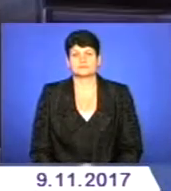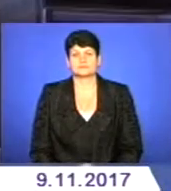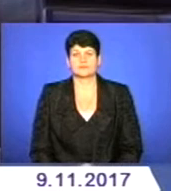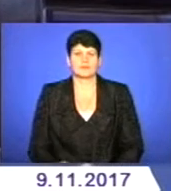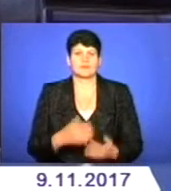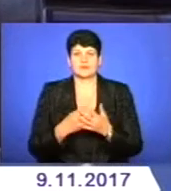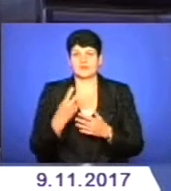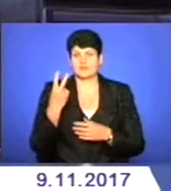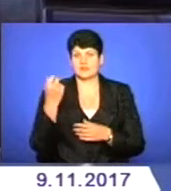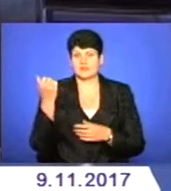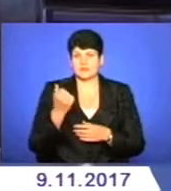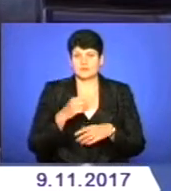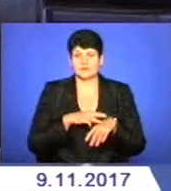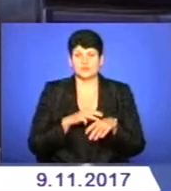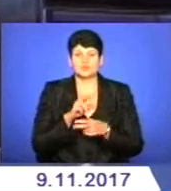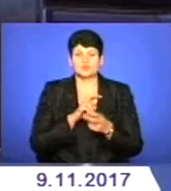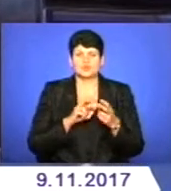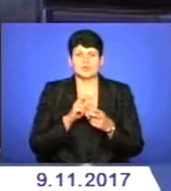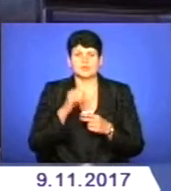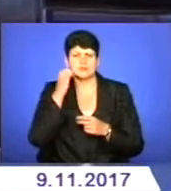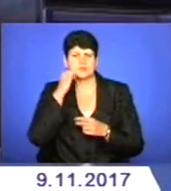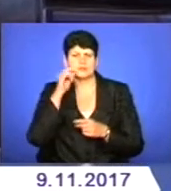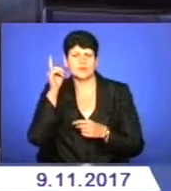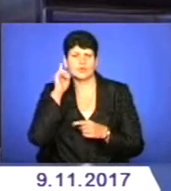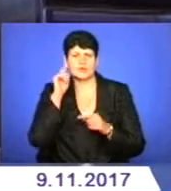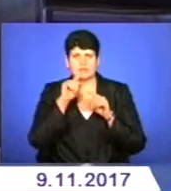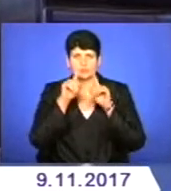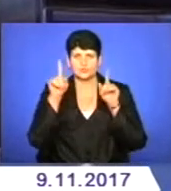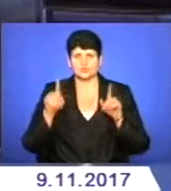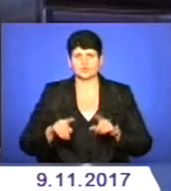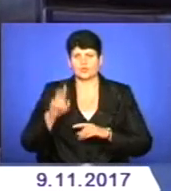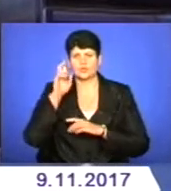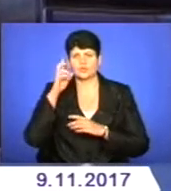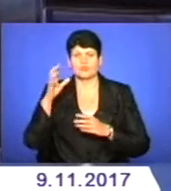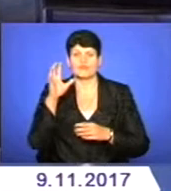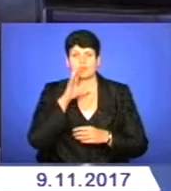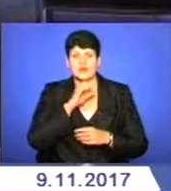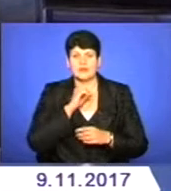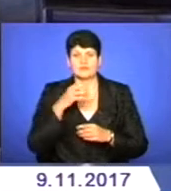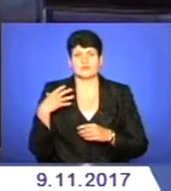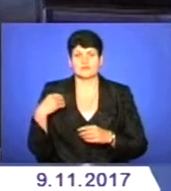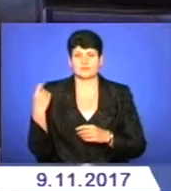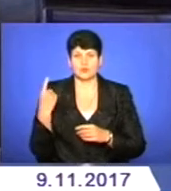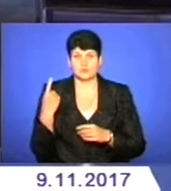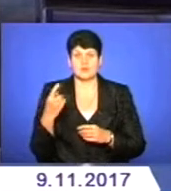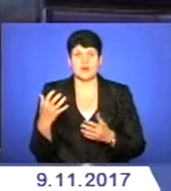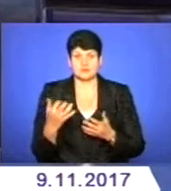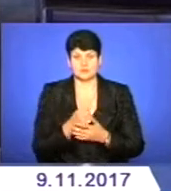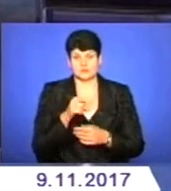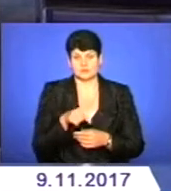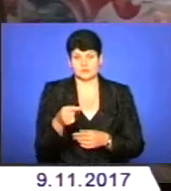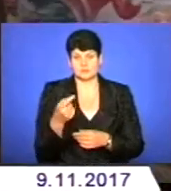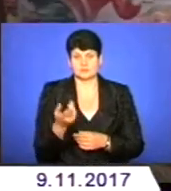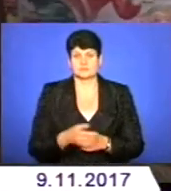Майже 2 тижні правоохоронці шукали старовинну ікону, яку викрили із церкви на Львівщині. Святиню вдалося знайти на Тернопільщині.